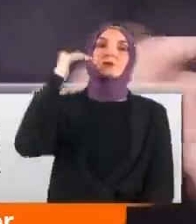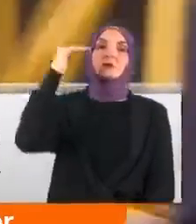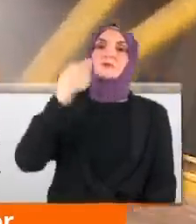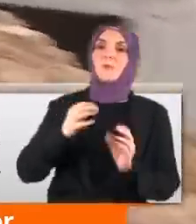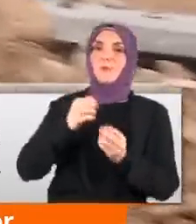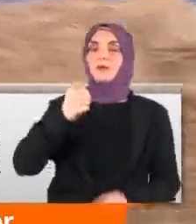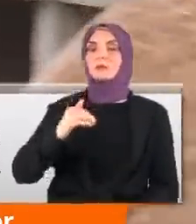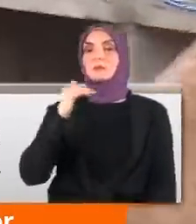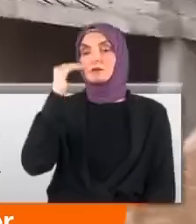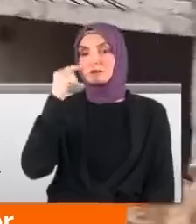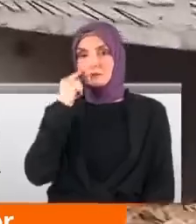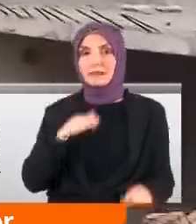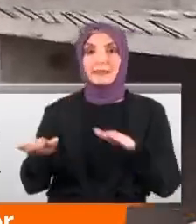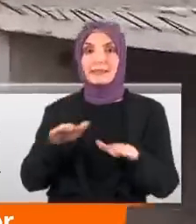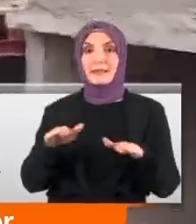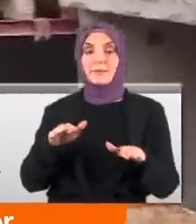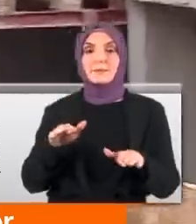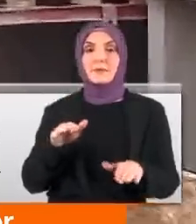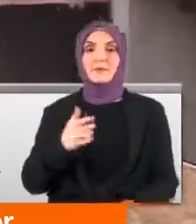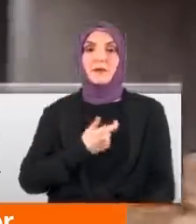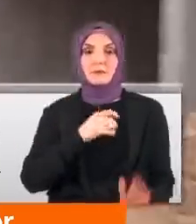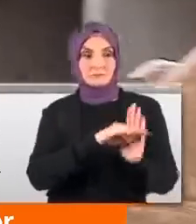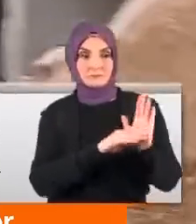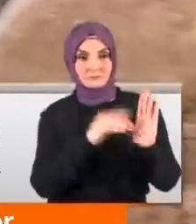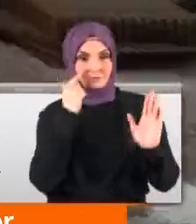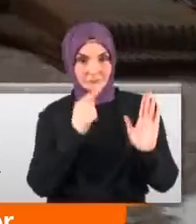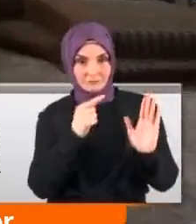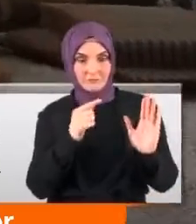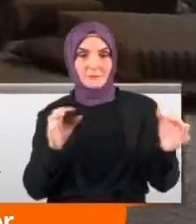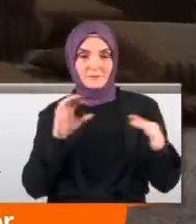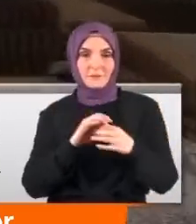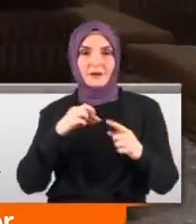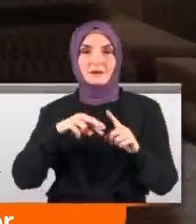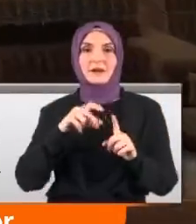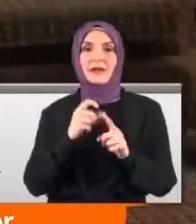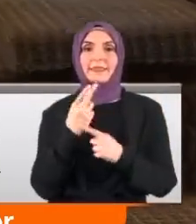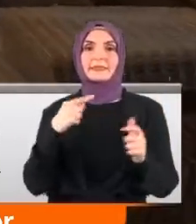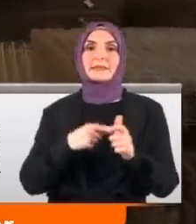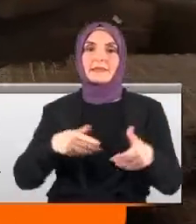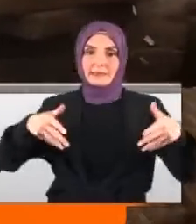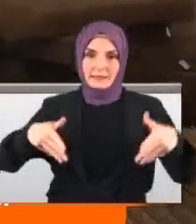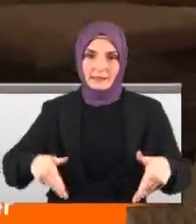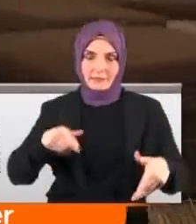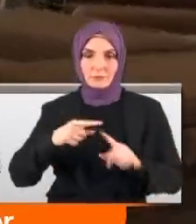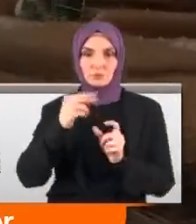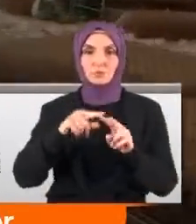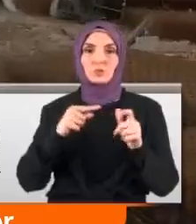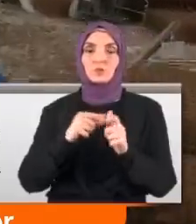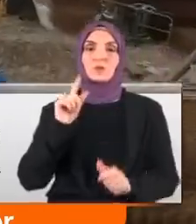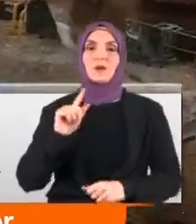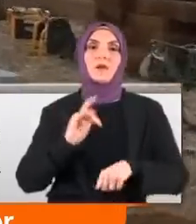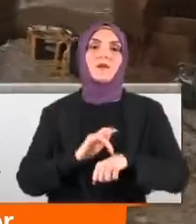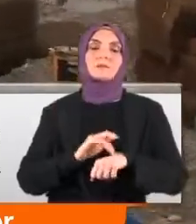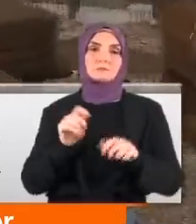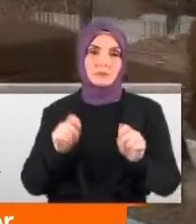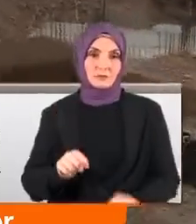alındığı inşaatta radye temel üzerine tünel kalıp sistemi uygulanıyor. Çalışmalar sadece Gaziantep'le sınırlı değil. Deprem